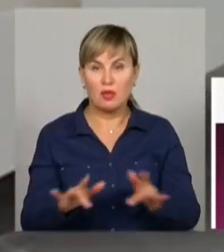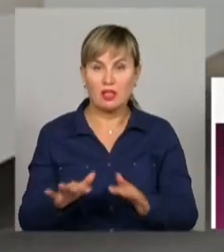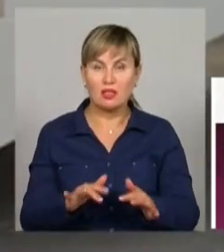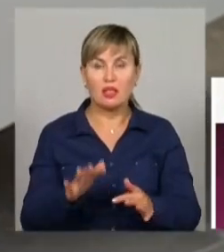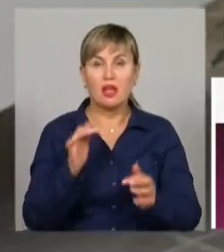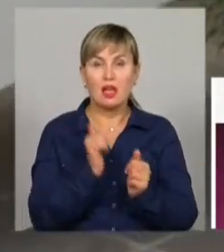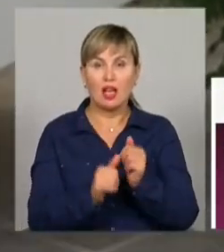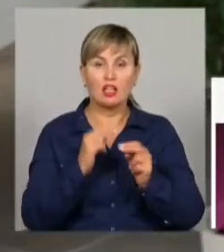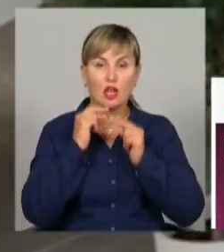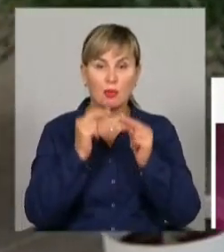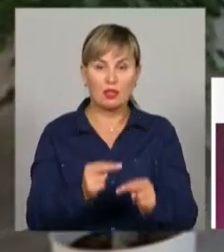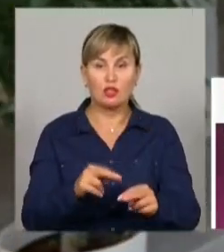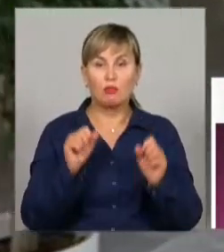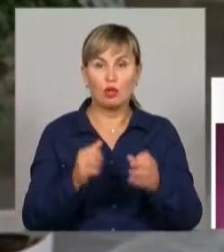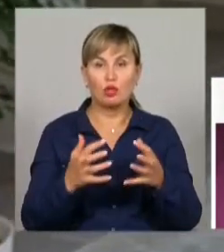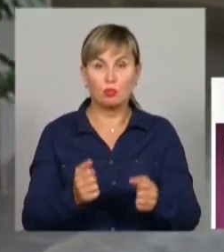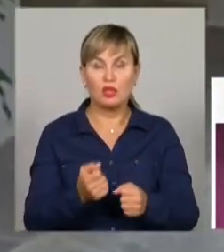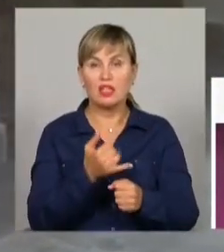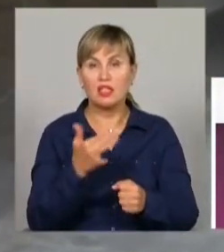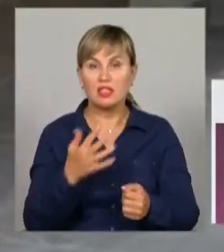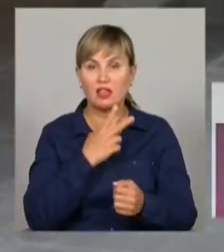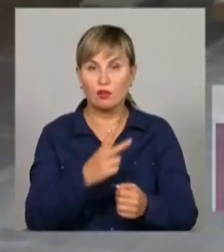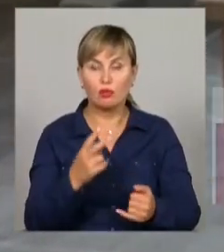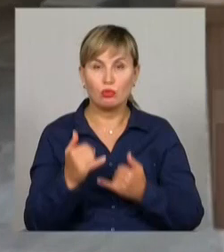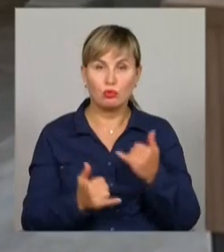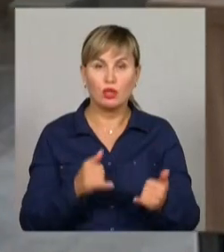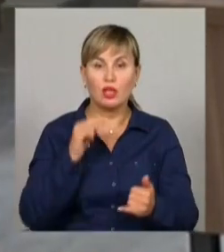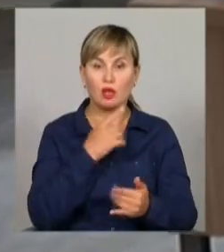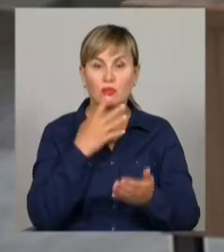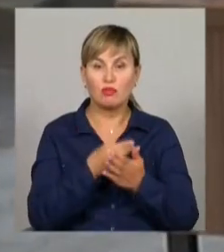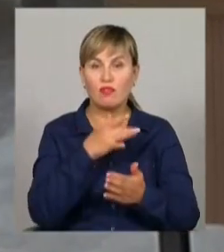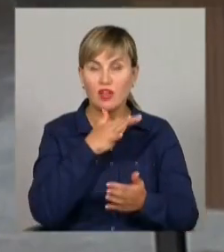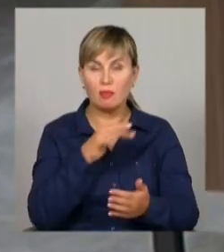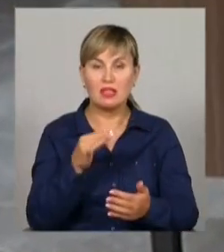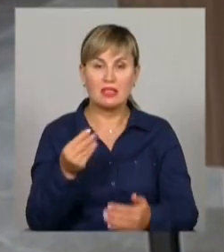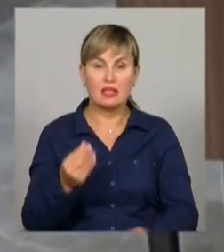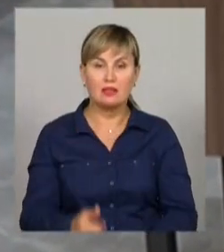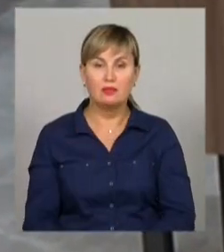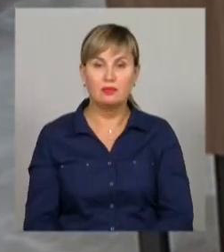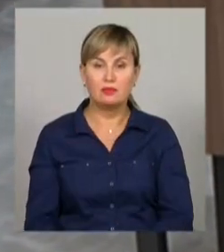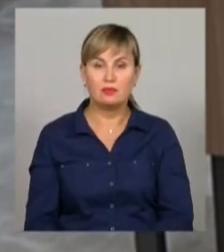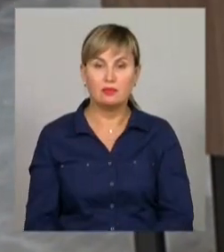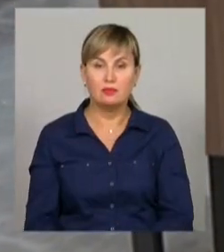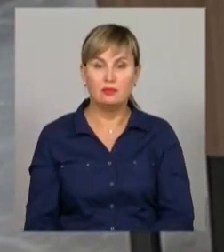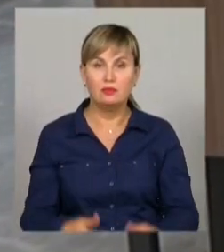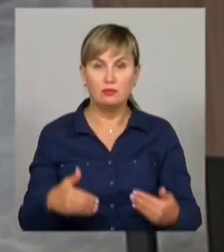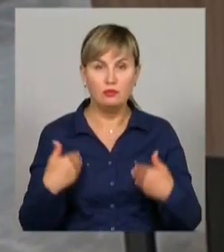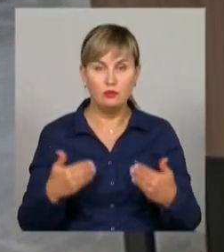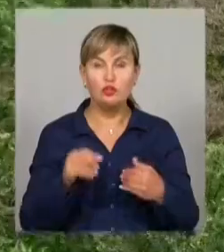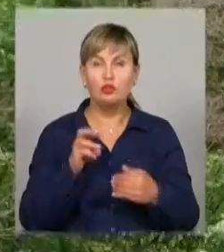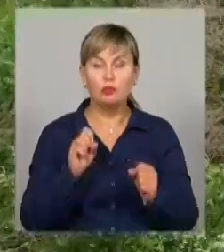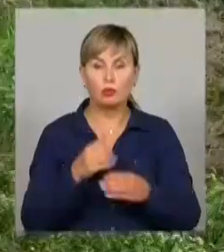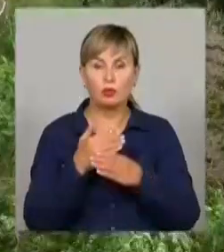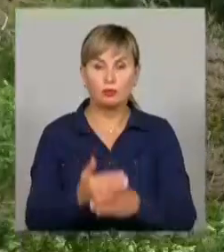есть каждый обратившийся может получить несколько видов услуг, при этом экономить свое время и деньги. Здравствуйте, чем я могу